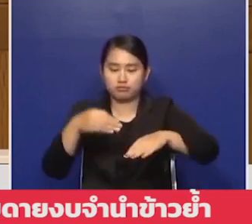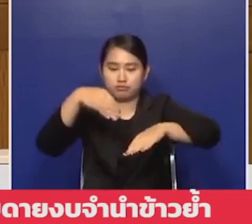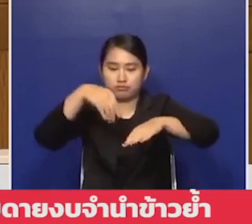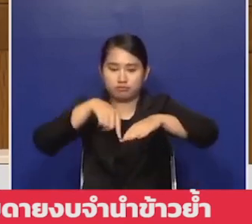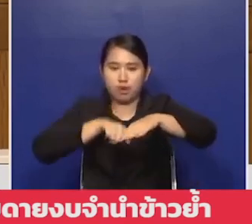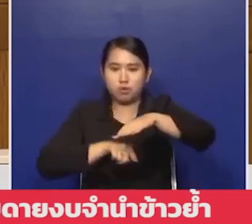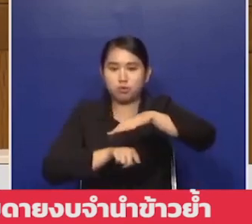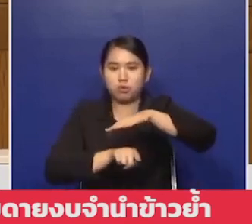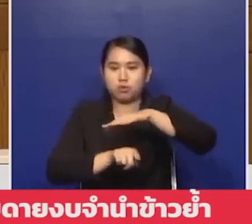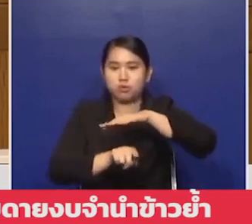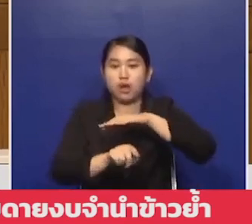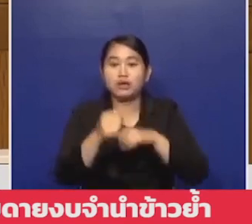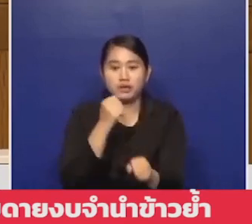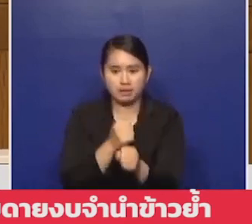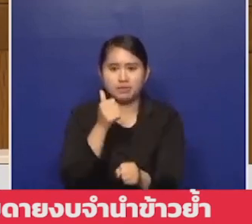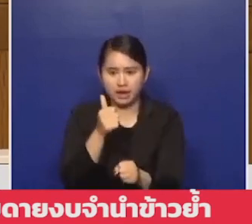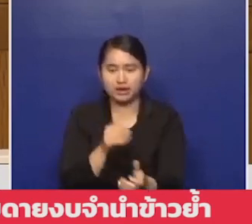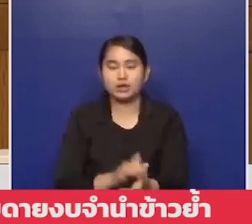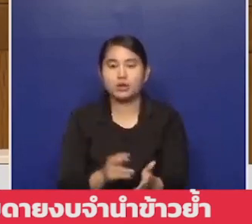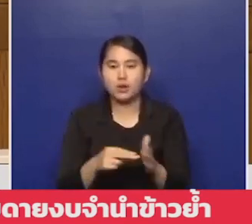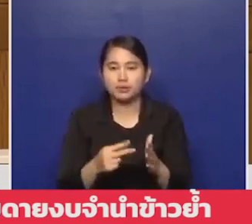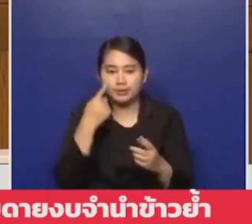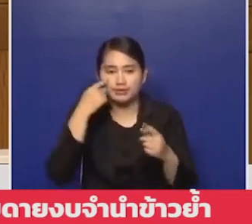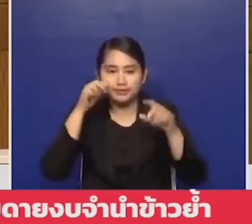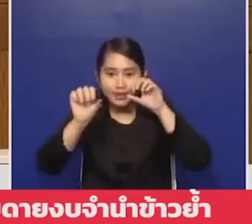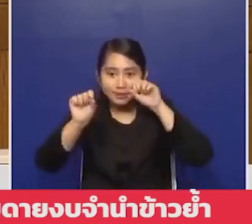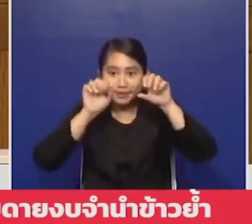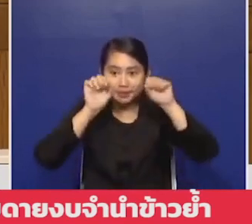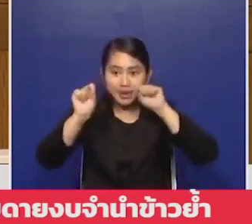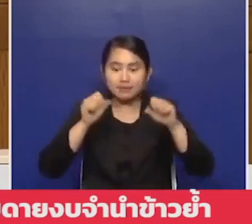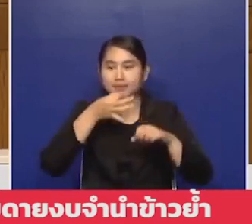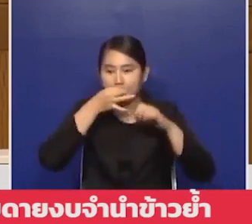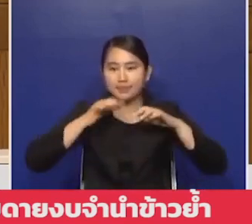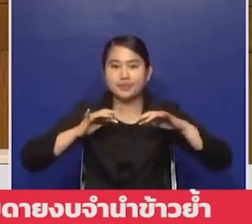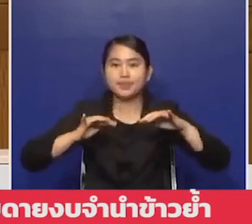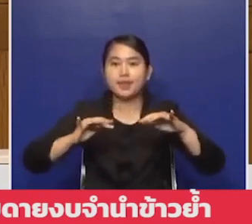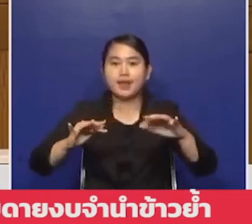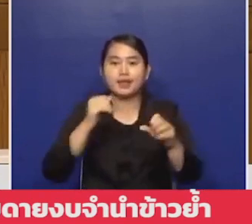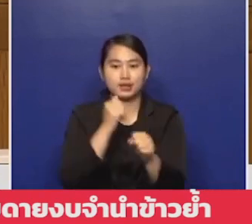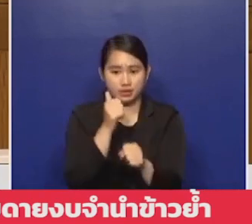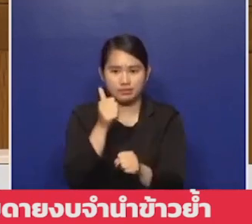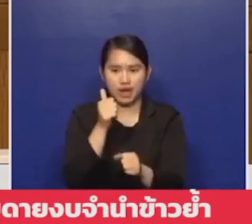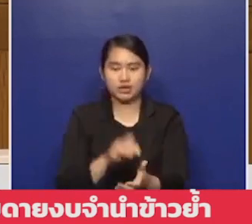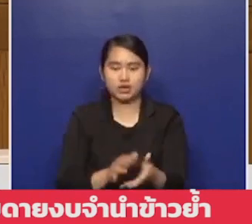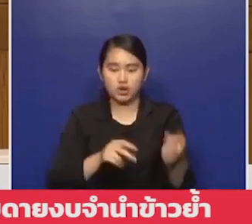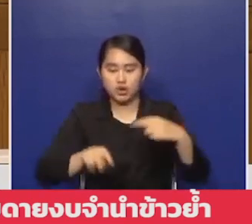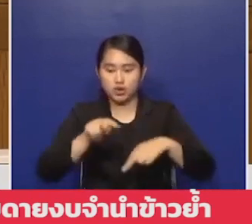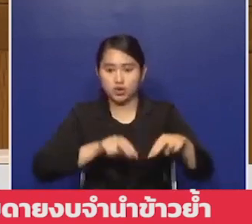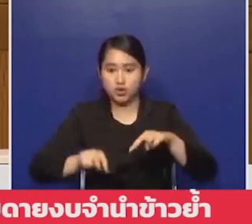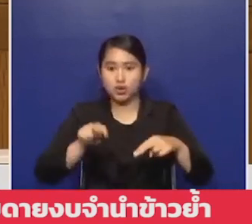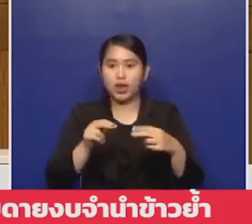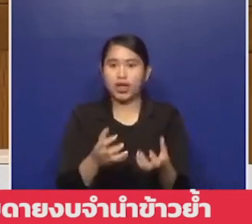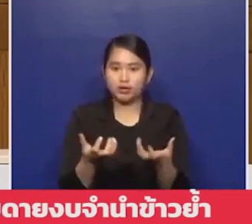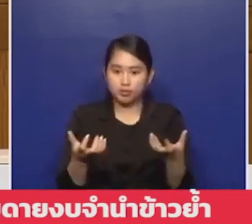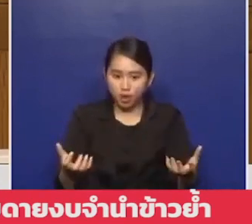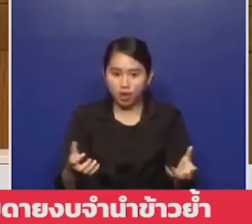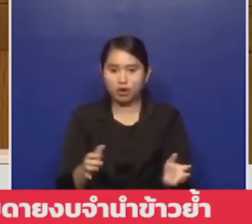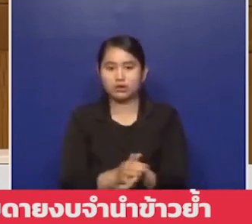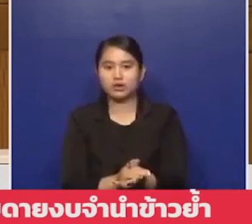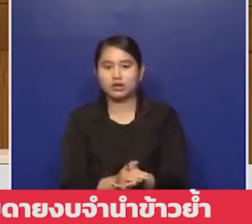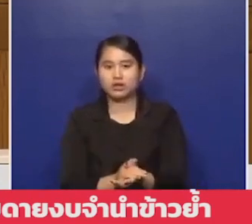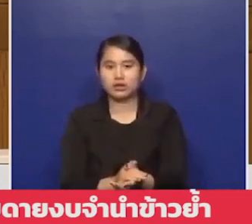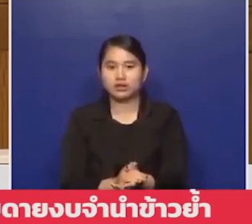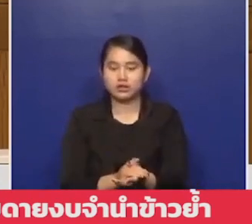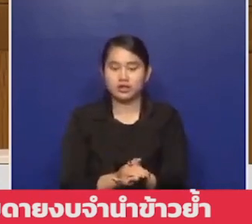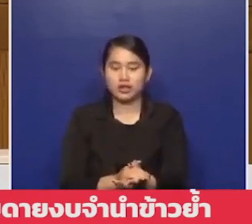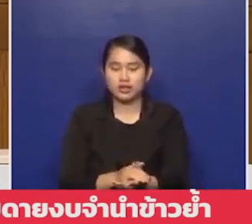ม็อบก็ชอบยุกันจนชินใช้กำลังต่อต้านกฎหมายจะมีความสุขหรือไม่ซึ่งก็ต้องเห็นใจเจ้าหน้าที่แล้วก็ต้องอยู่ในกฎหมายด้วยจะชุมนุม